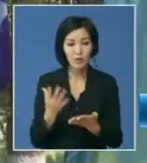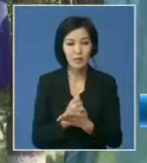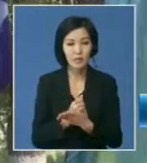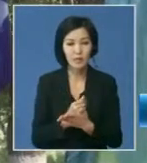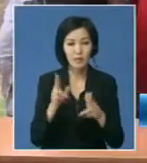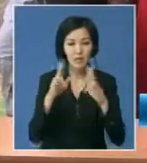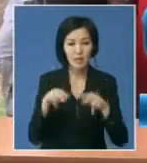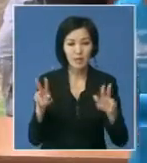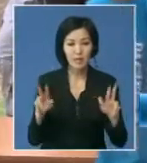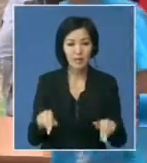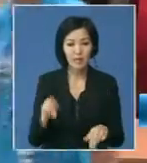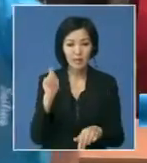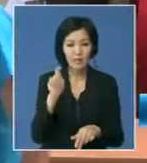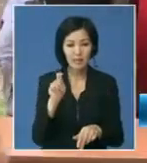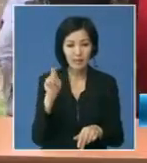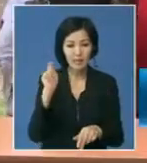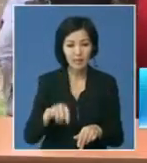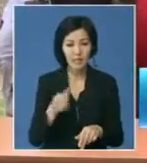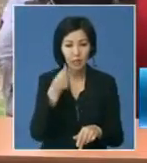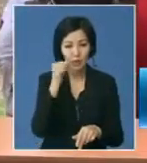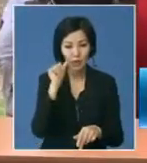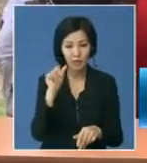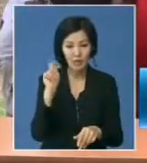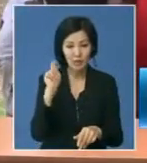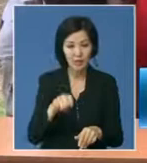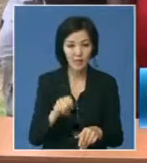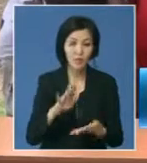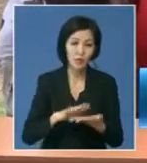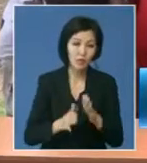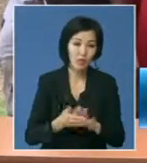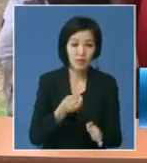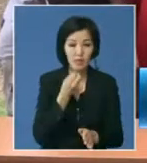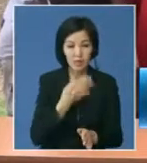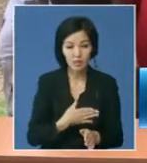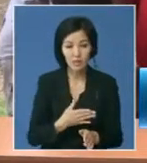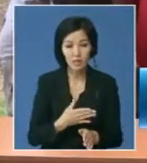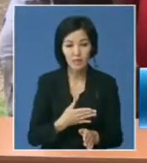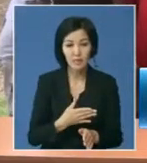лагерге келген кеше осы жерде жағдайлар өте жақсы, және осы жерде